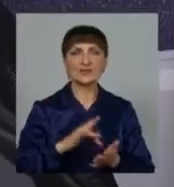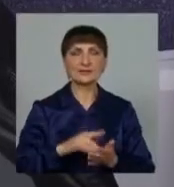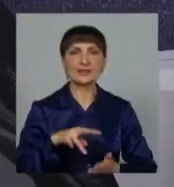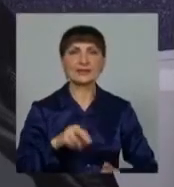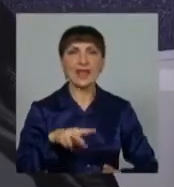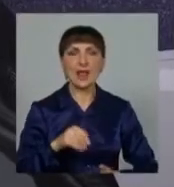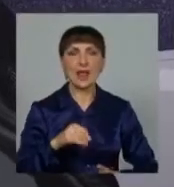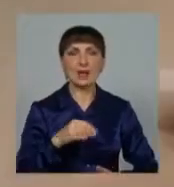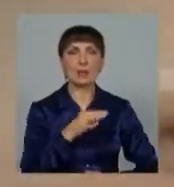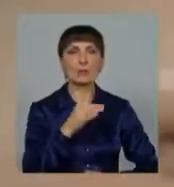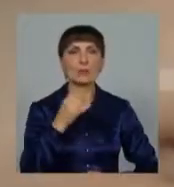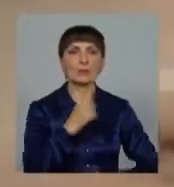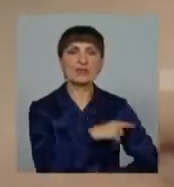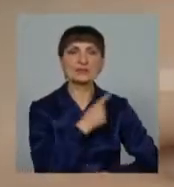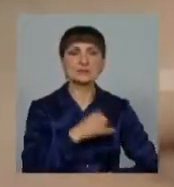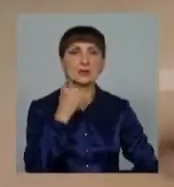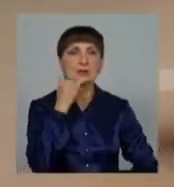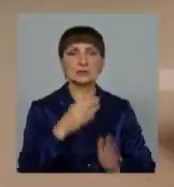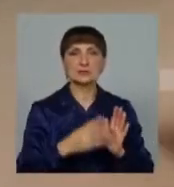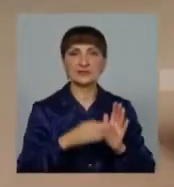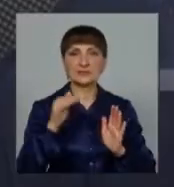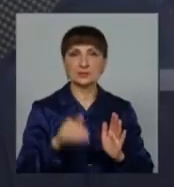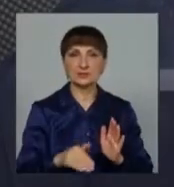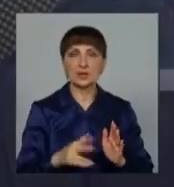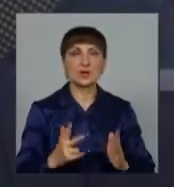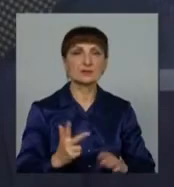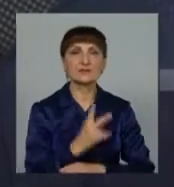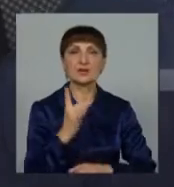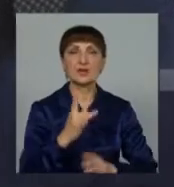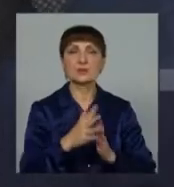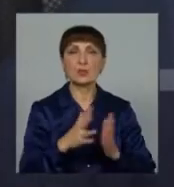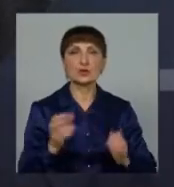телемедицины поступило почти 9 000 звонков. Это в 3 раза